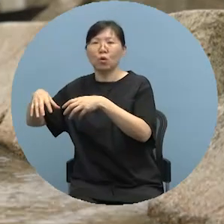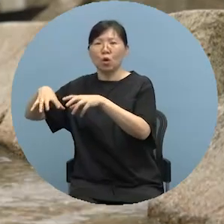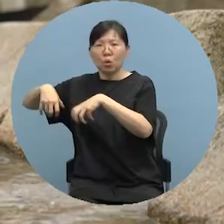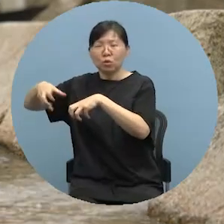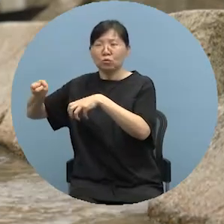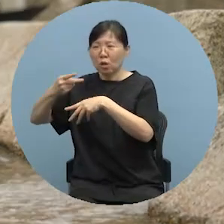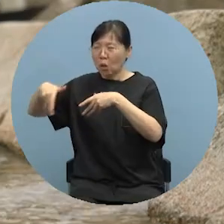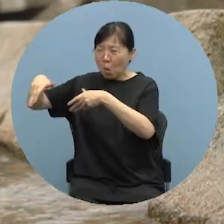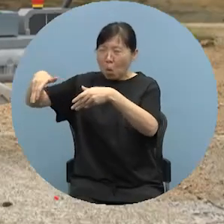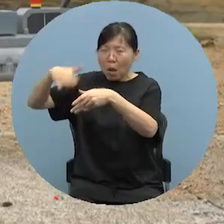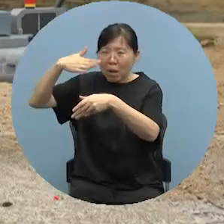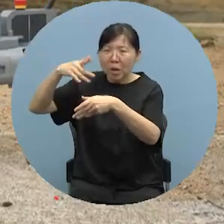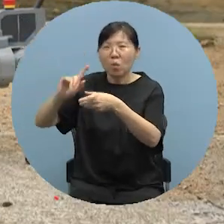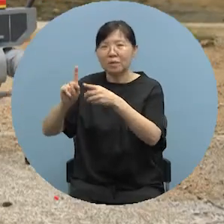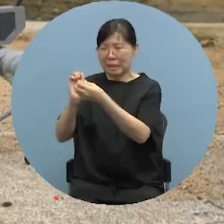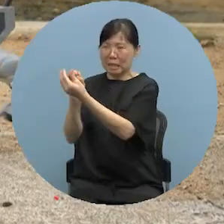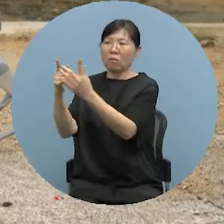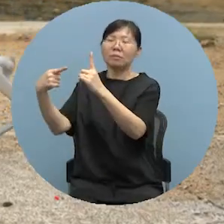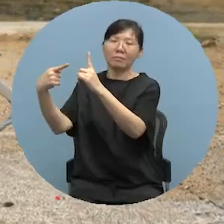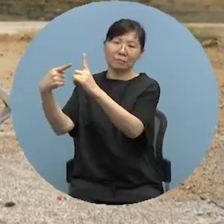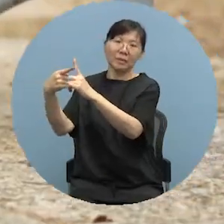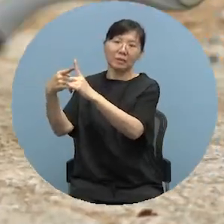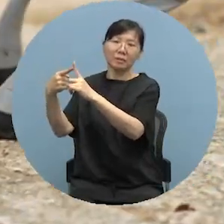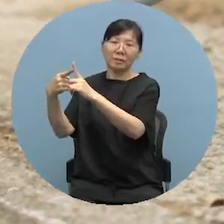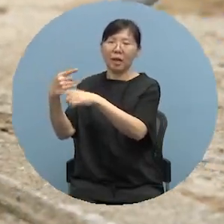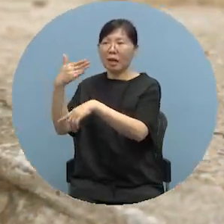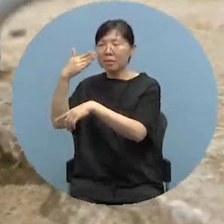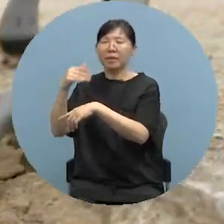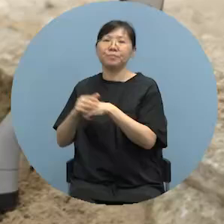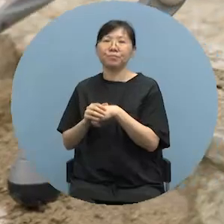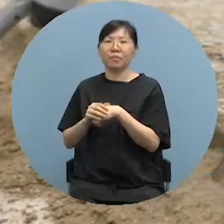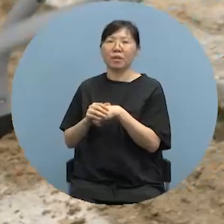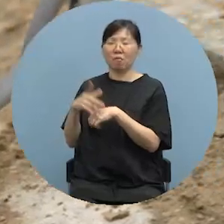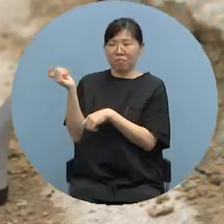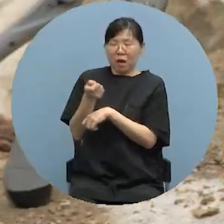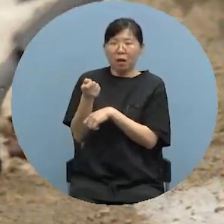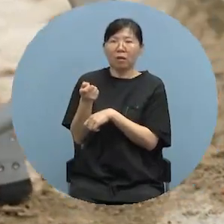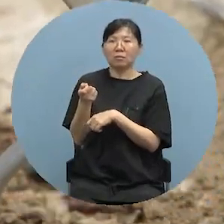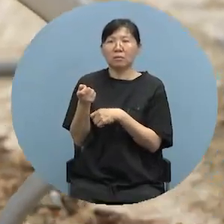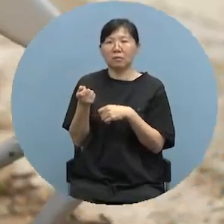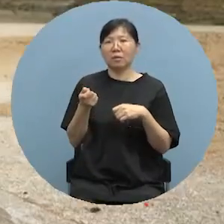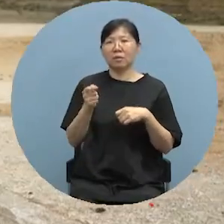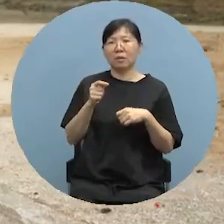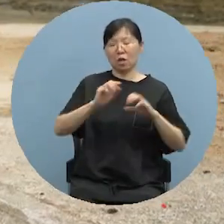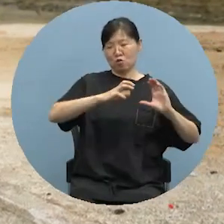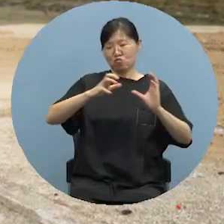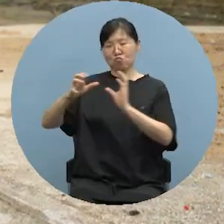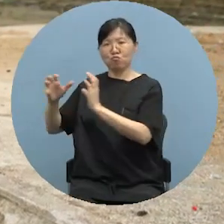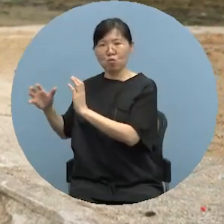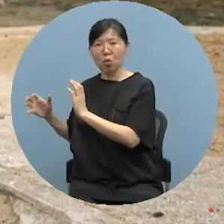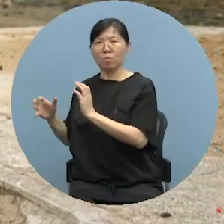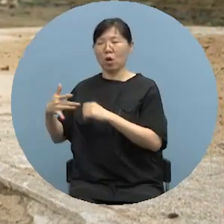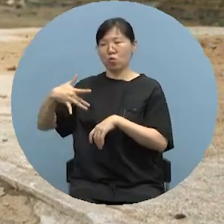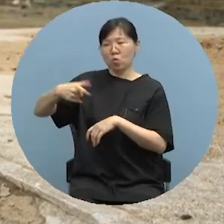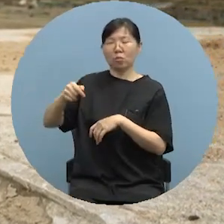的味道，或者有機會影響到市民一些味道，可以更加方便快捷不同組別的同事去到用到這個